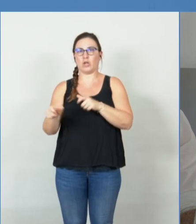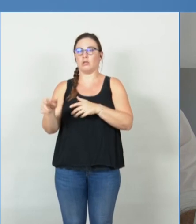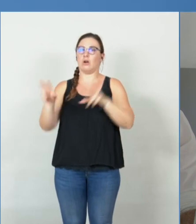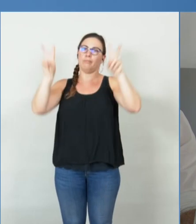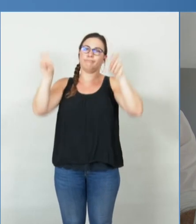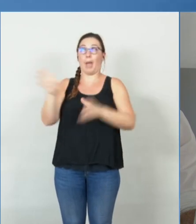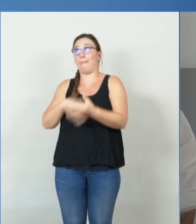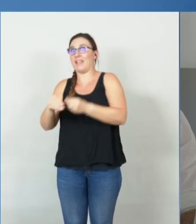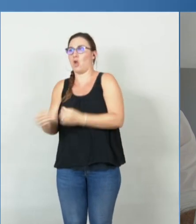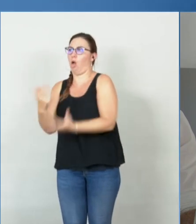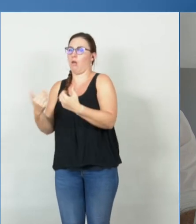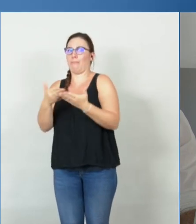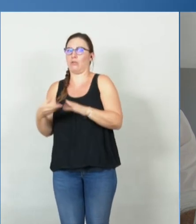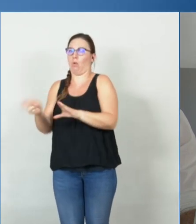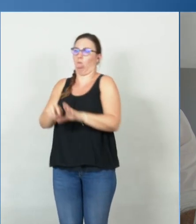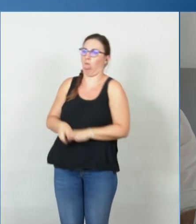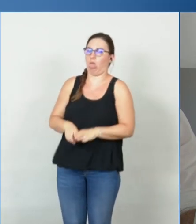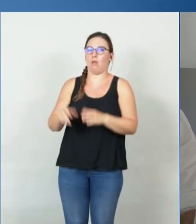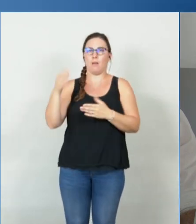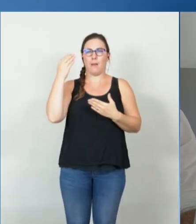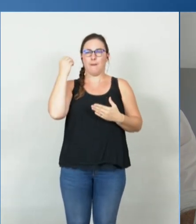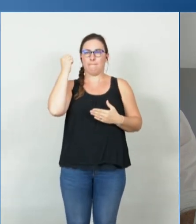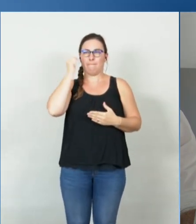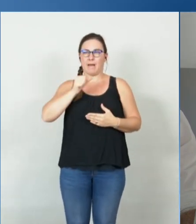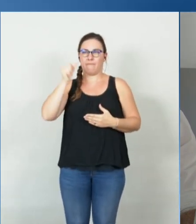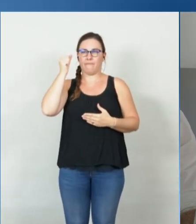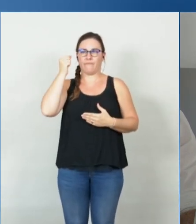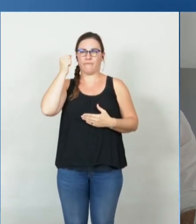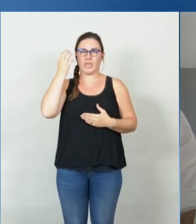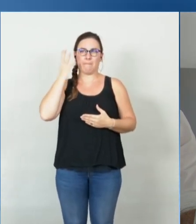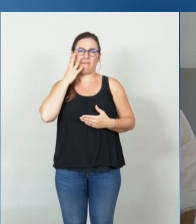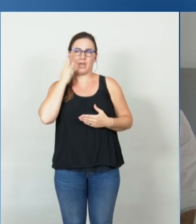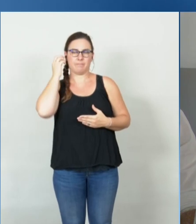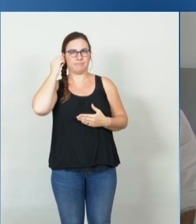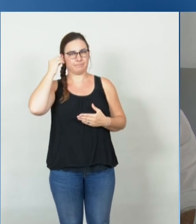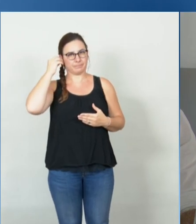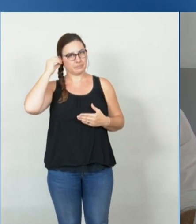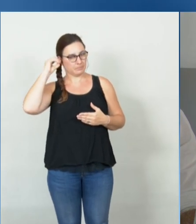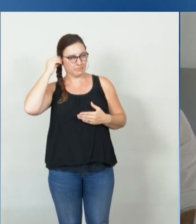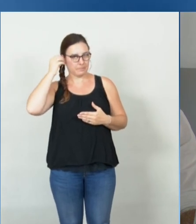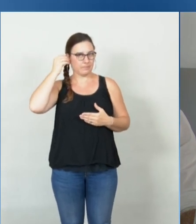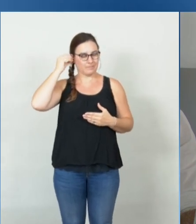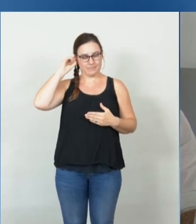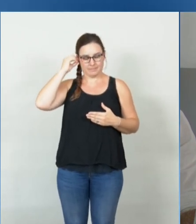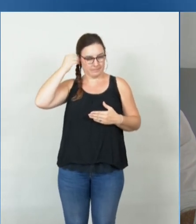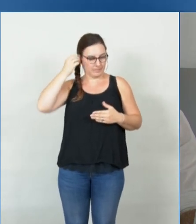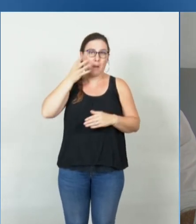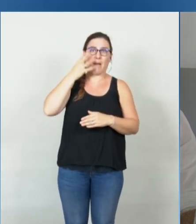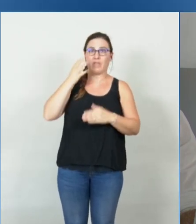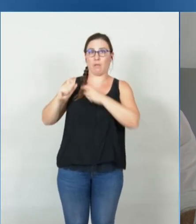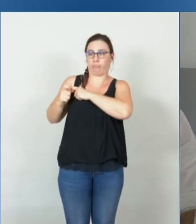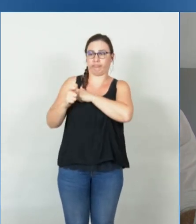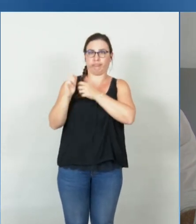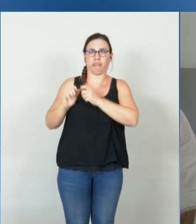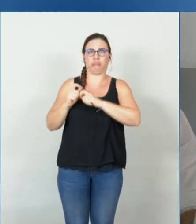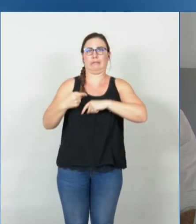business la proie de réseau de mafia qui viennent gangrener toute la chaîne cette